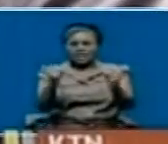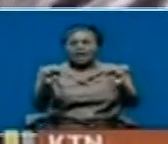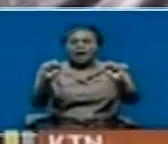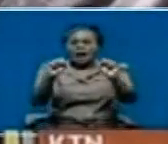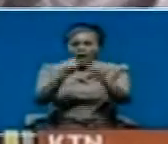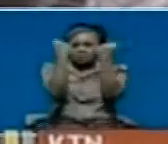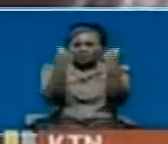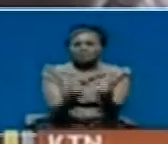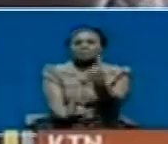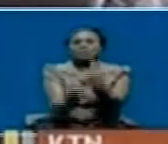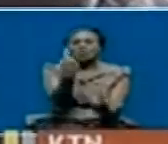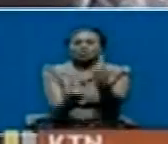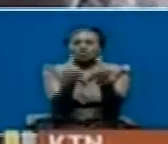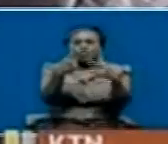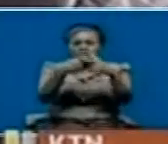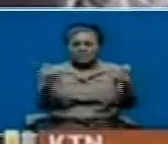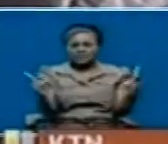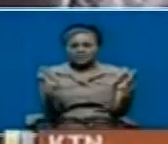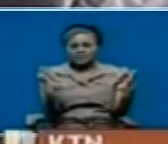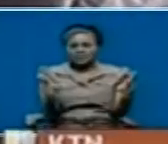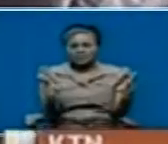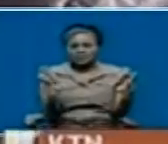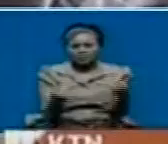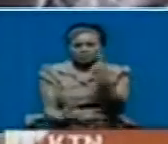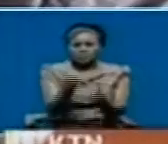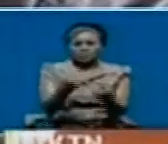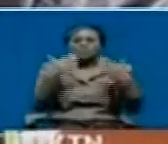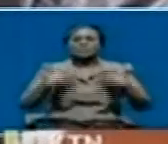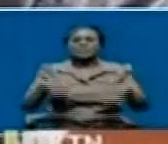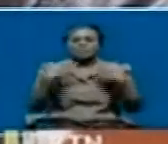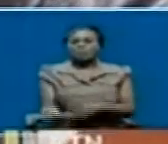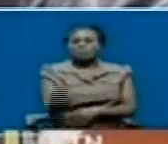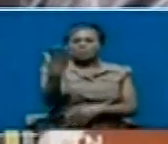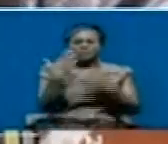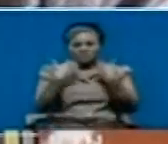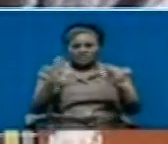hiyo moto ikaanza hapo hivi. Ikachoma watu, ikalupuka.